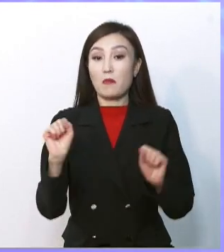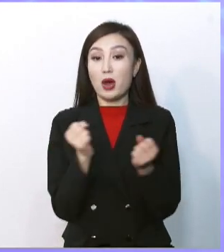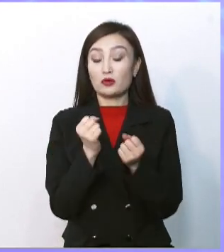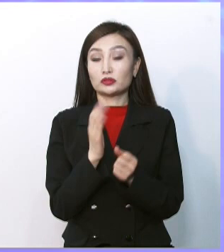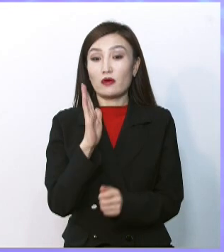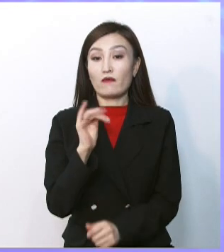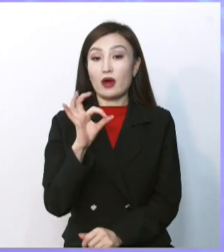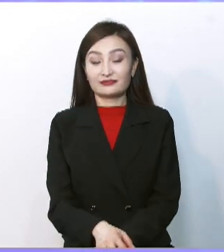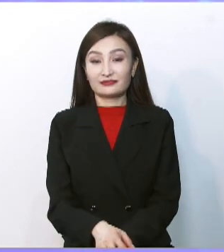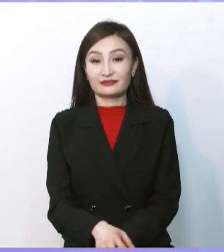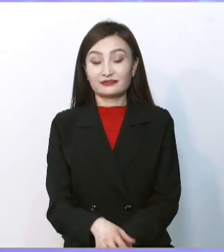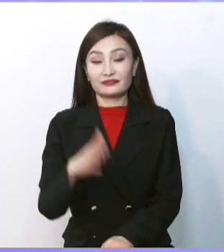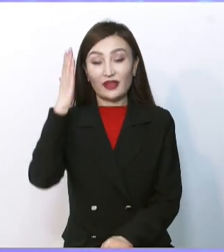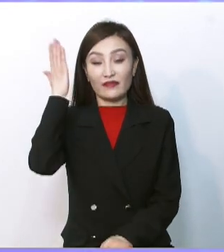«ворона».